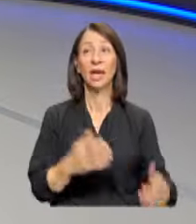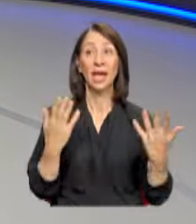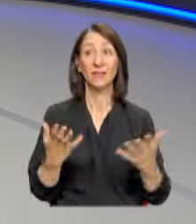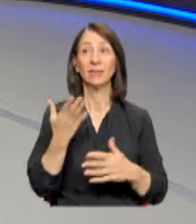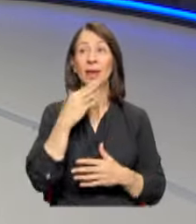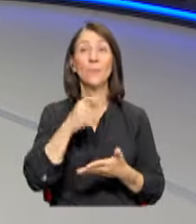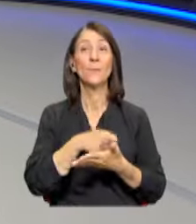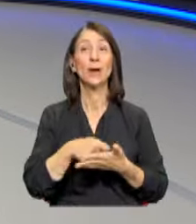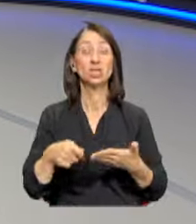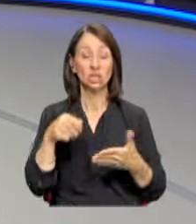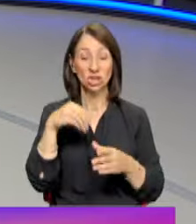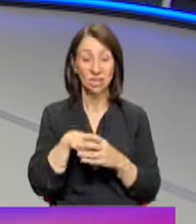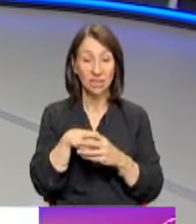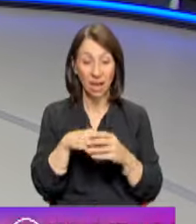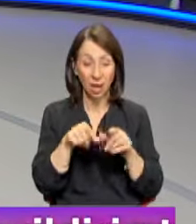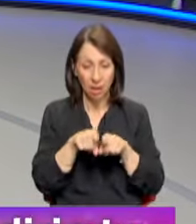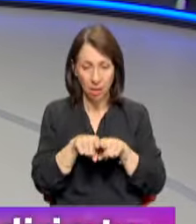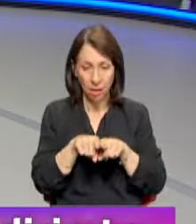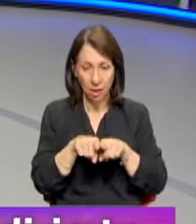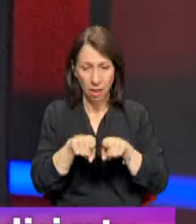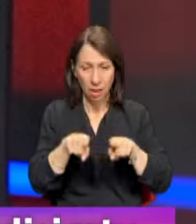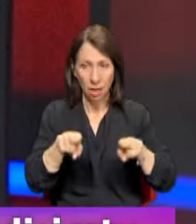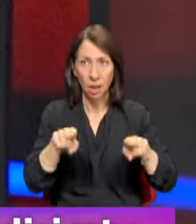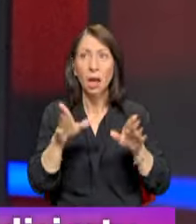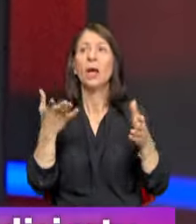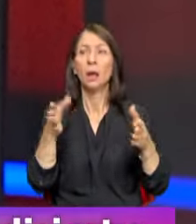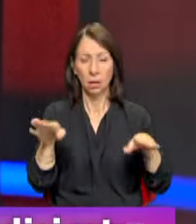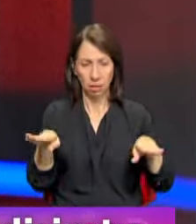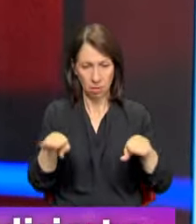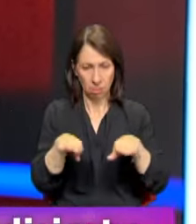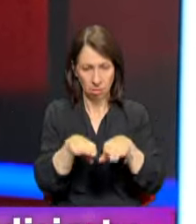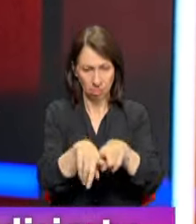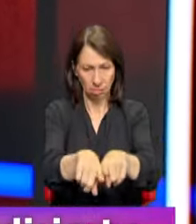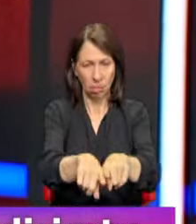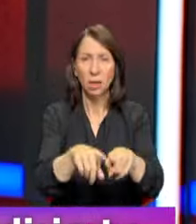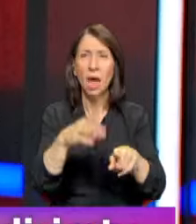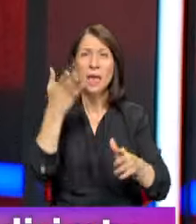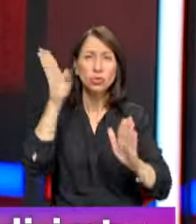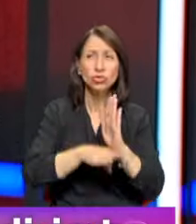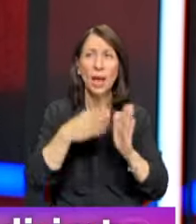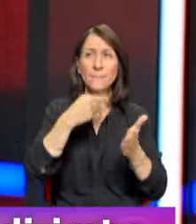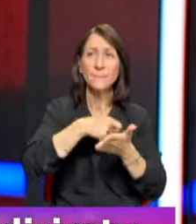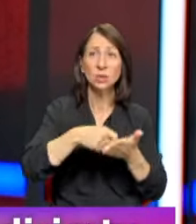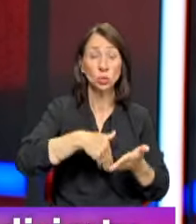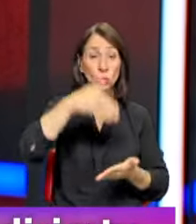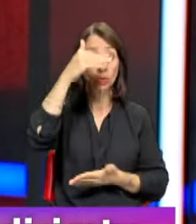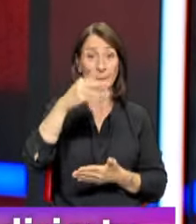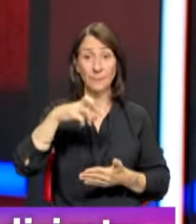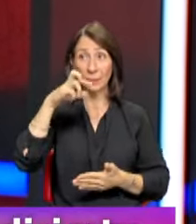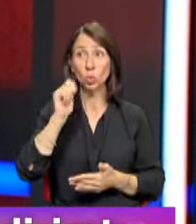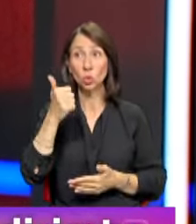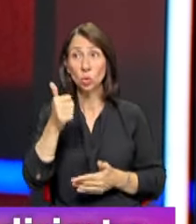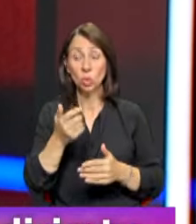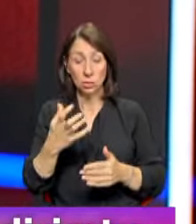Efendim emekli maaşları arasındaki makas Yıldan yıla ne yazık ki kapanıyor en düşük emekli maaşı yüksek prim ve gün